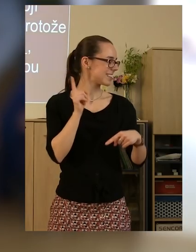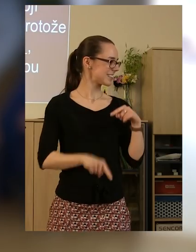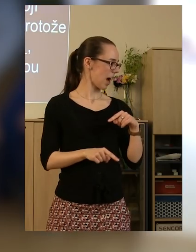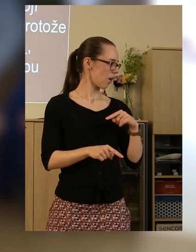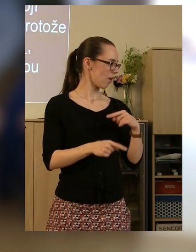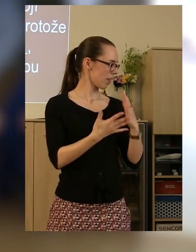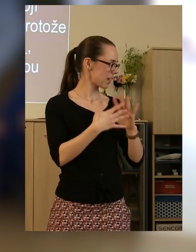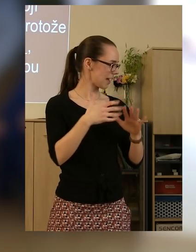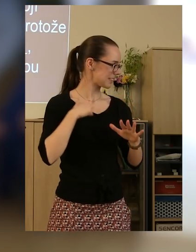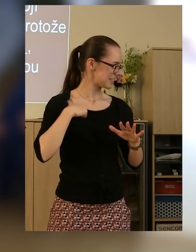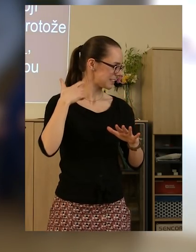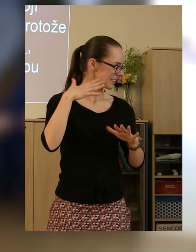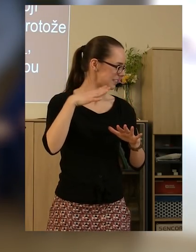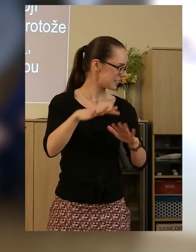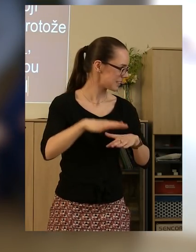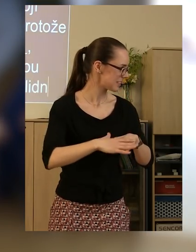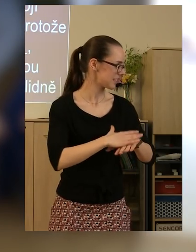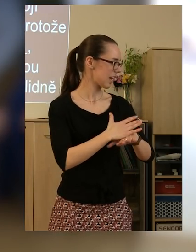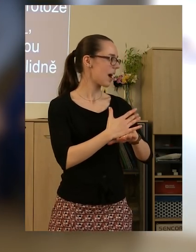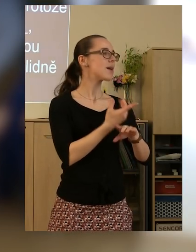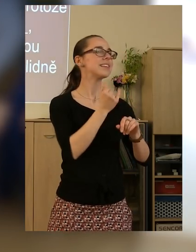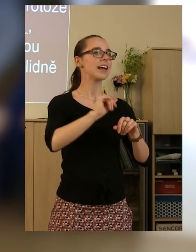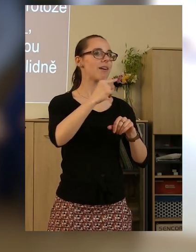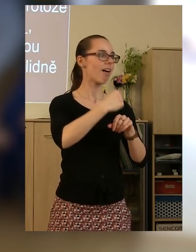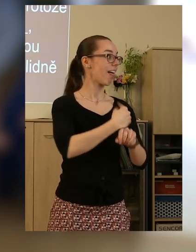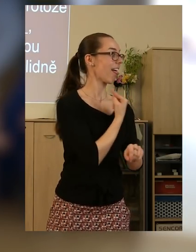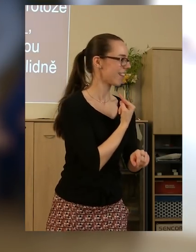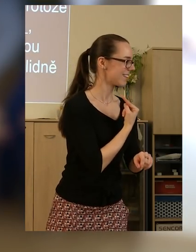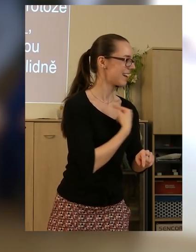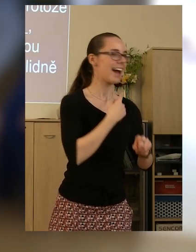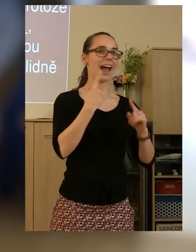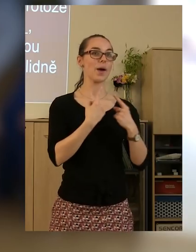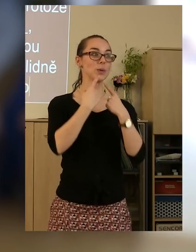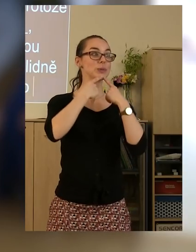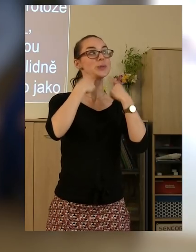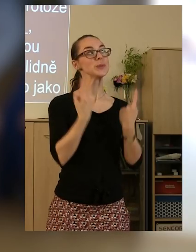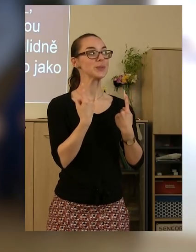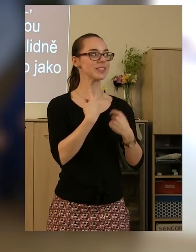bych ji klidně označil buď jako schválnost, anebo jako experimentální záměr.